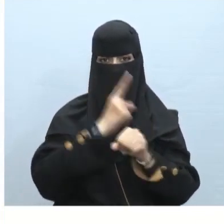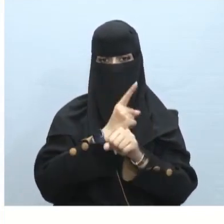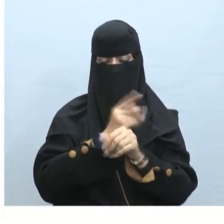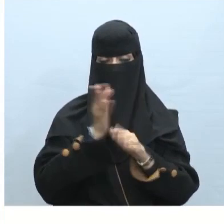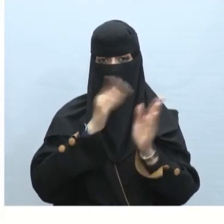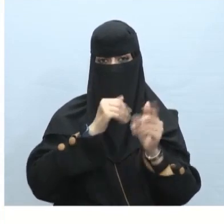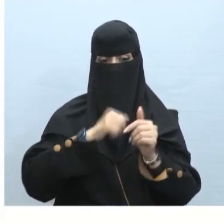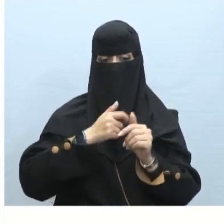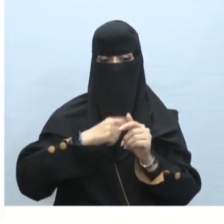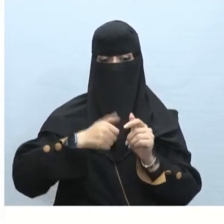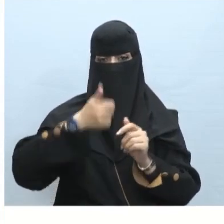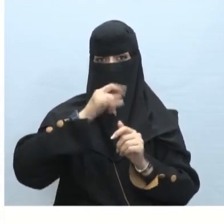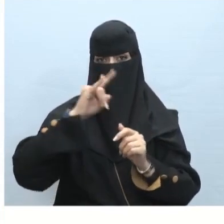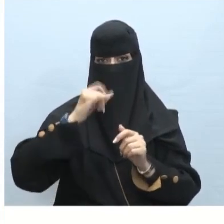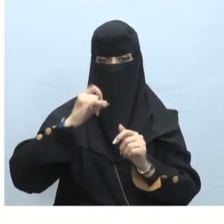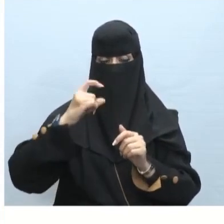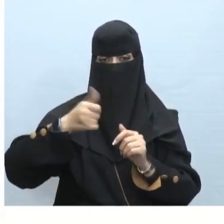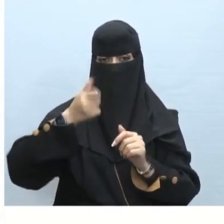الاداره